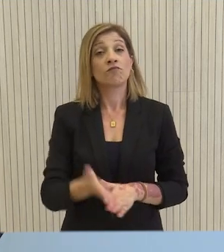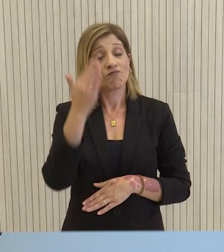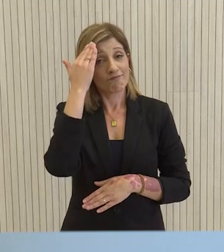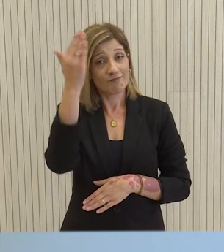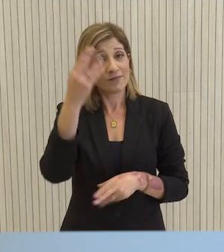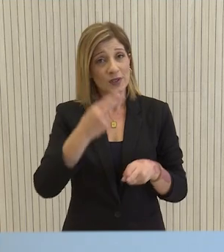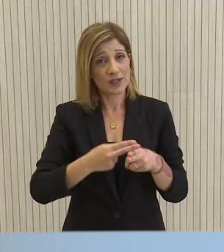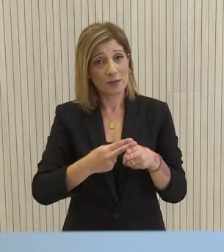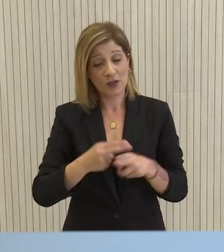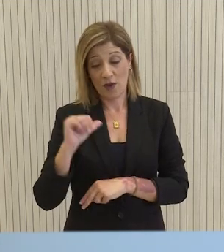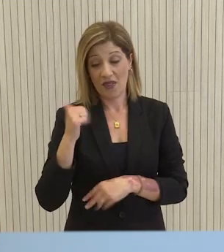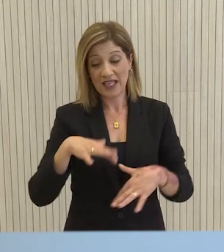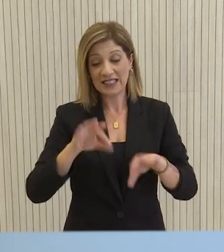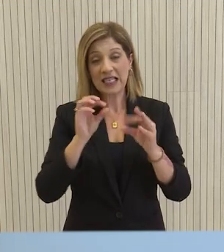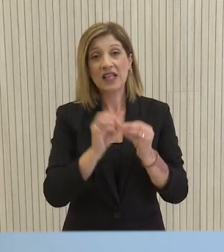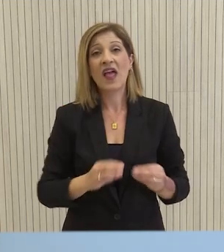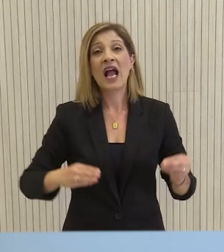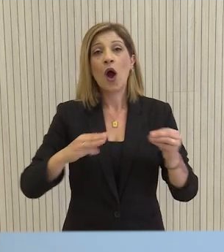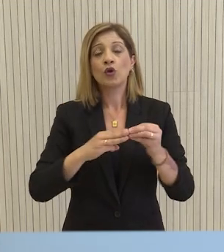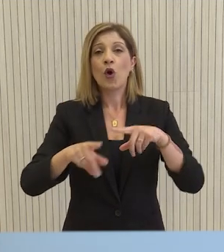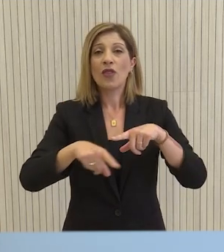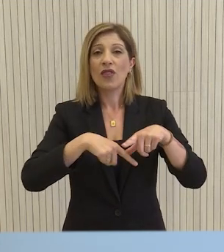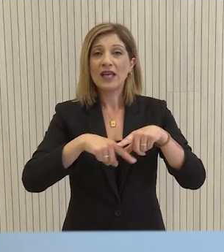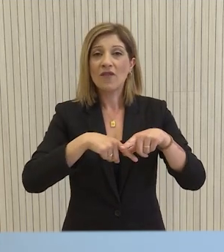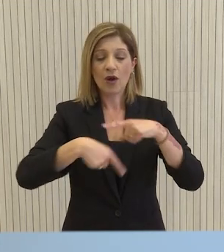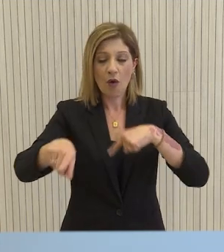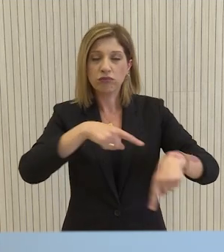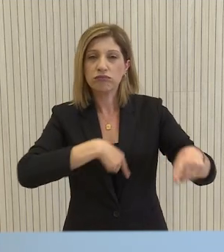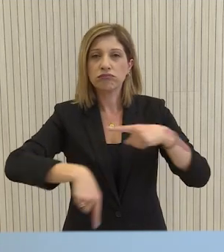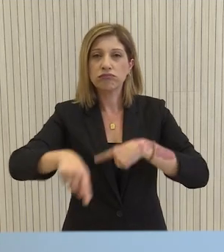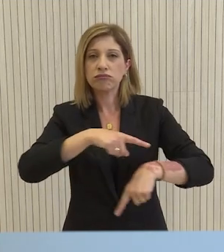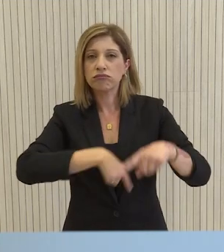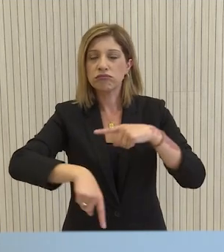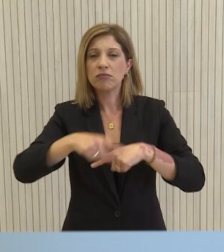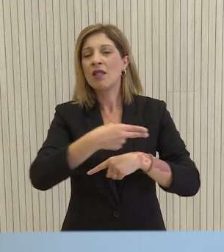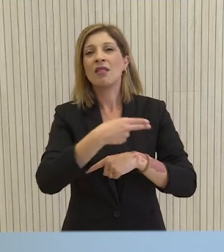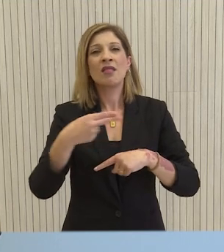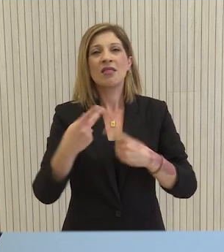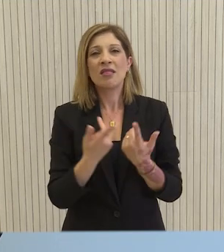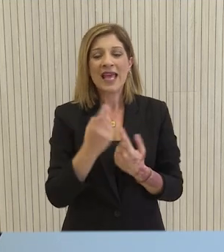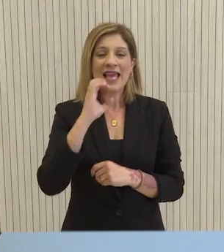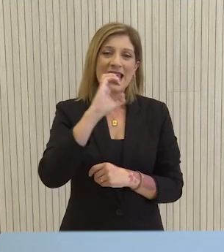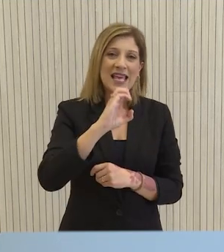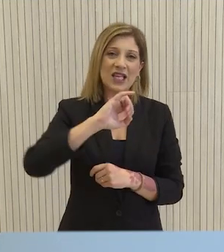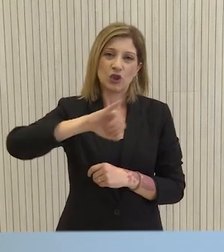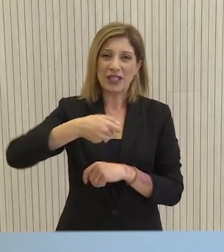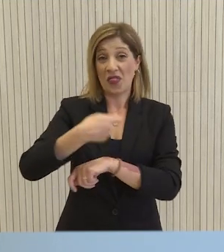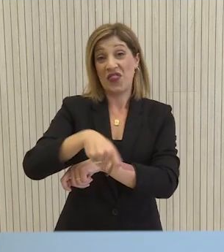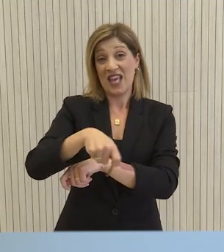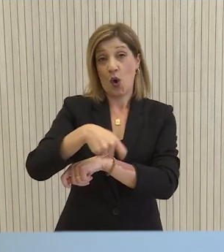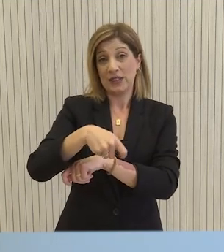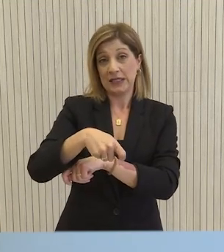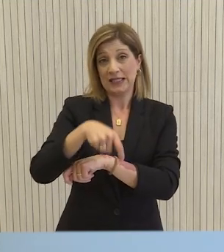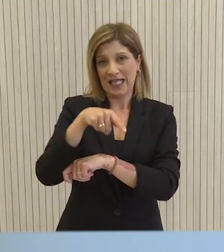Χαιρετίζουμε την εφαρμογή από χθες, Δευτέρα 18 Δεκεμβρίου, του πληροφοριακού συστήματος ηλεκτρονικής δικαιοσύνης InJustice. Η έναρξη